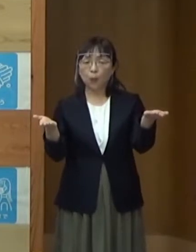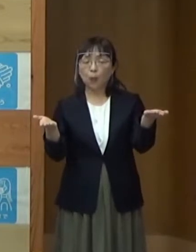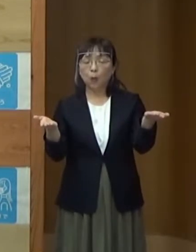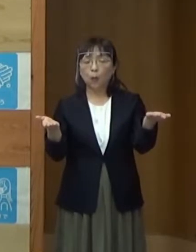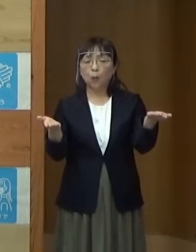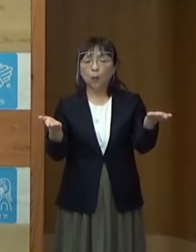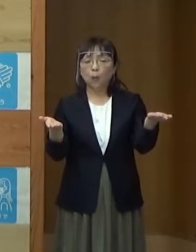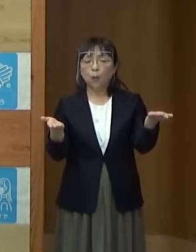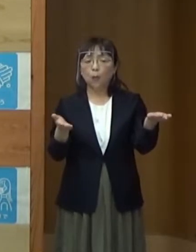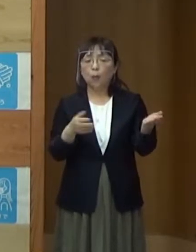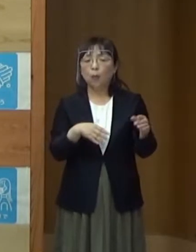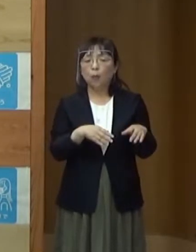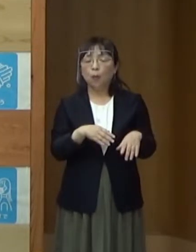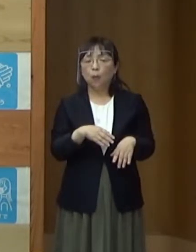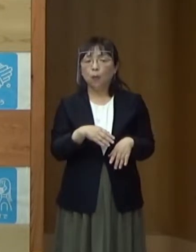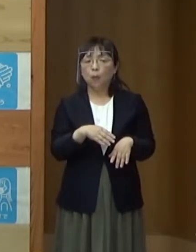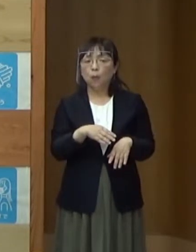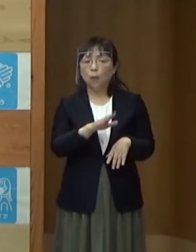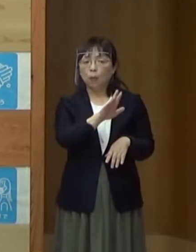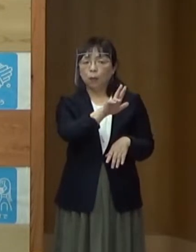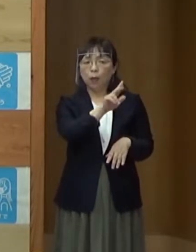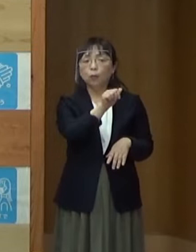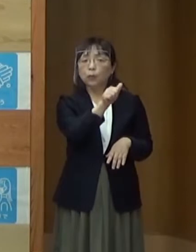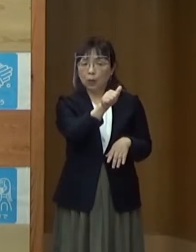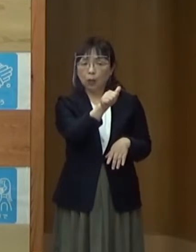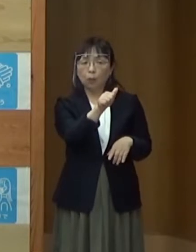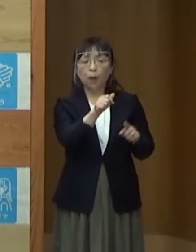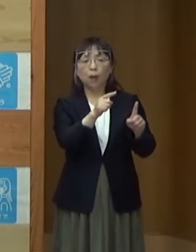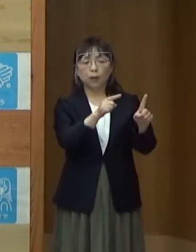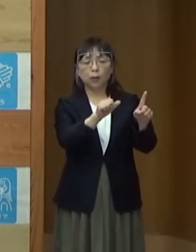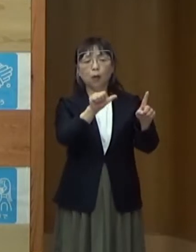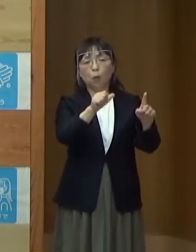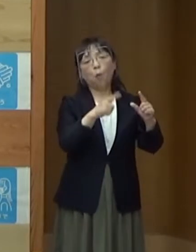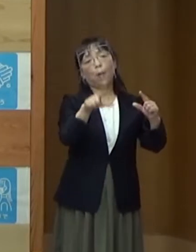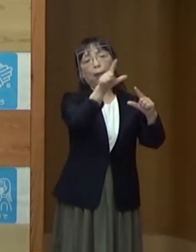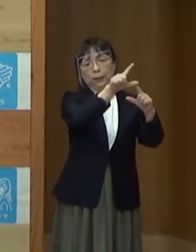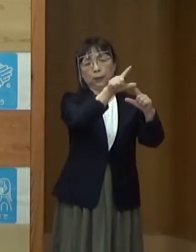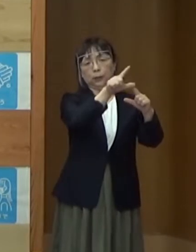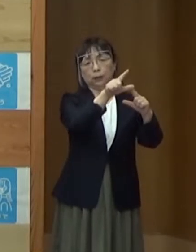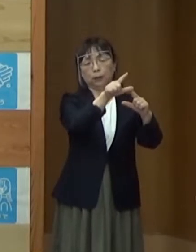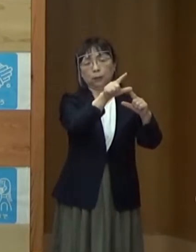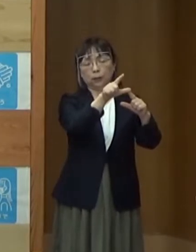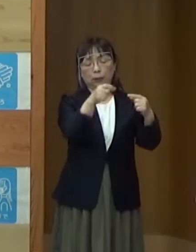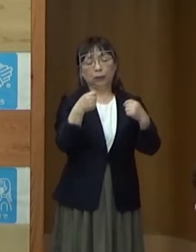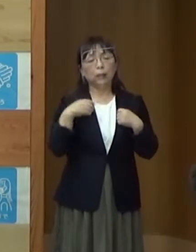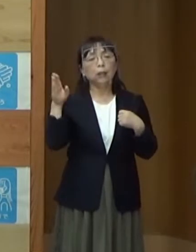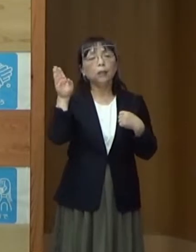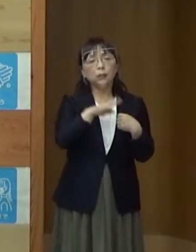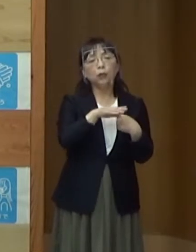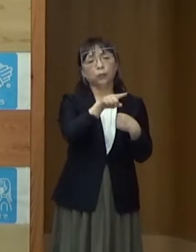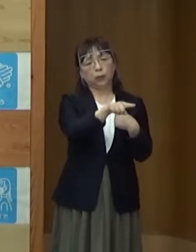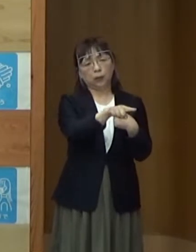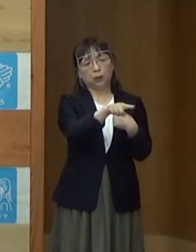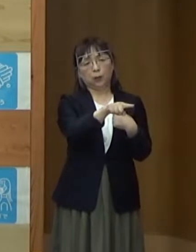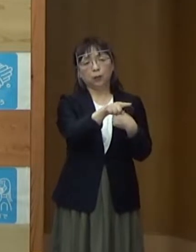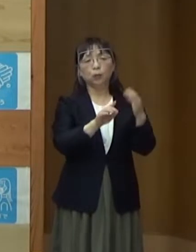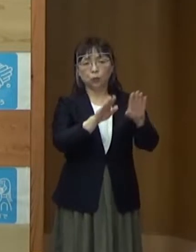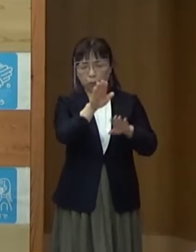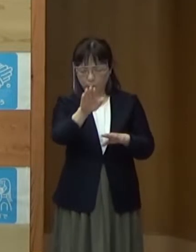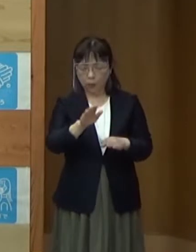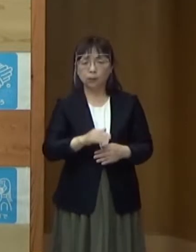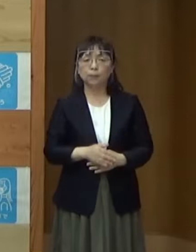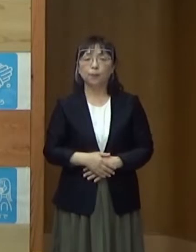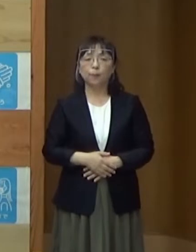ルタ株、まあ、インド株と比較すると、まあ、1.5 倍の高い、その感染性の可能性という状